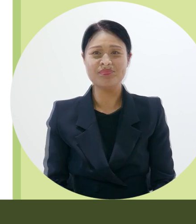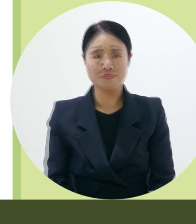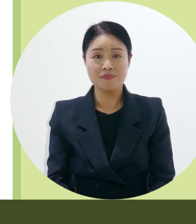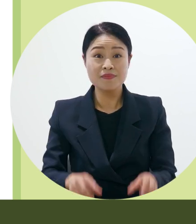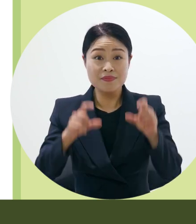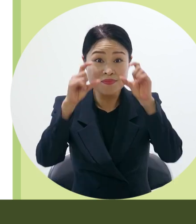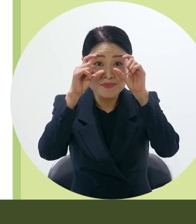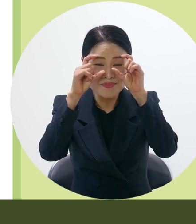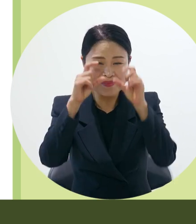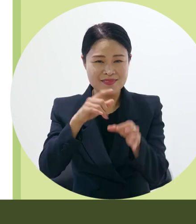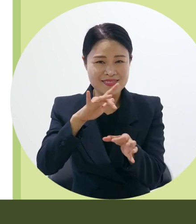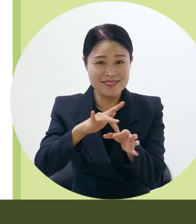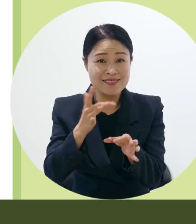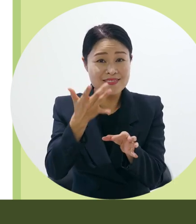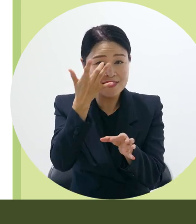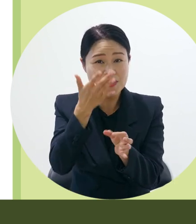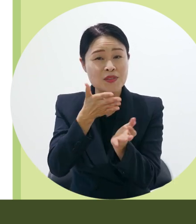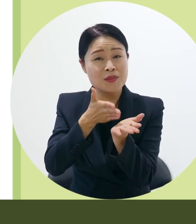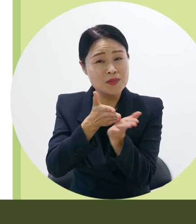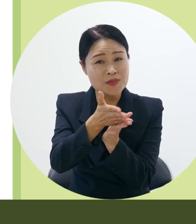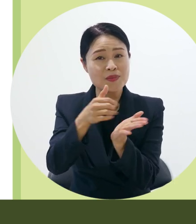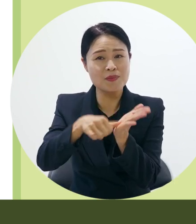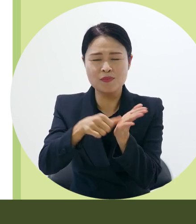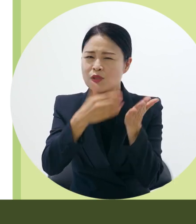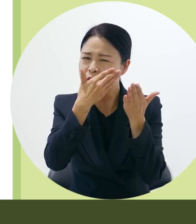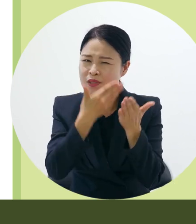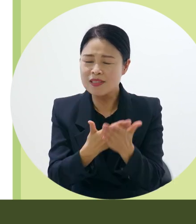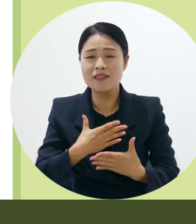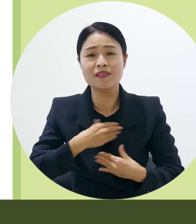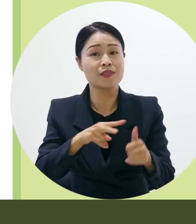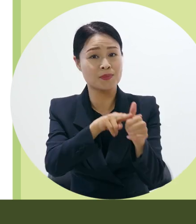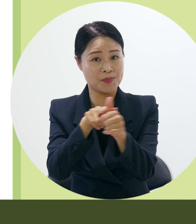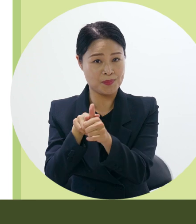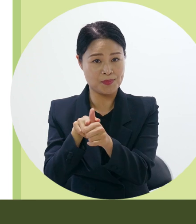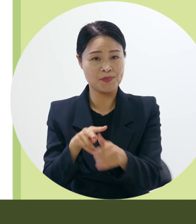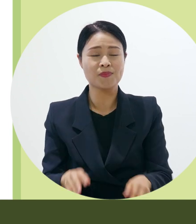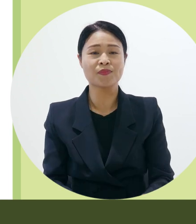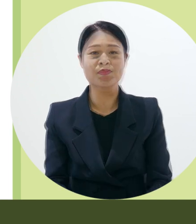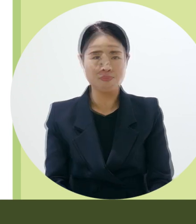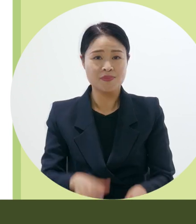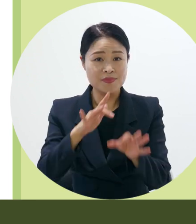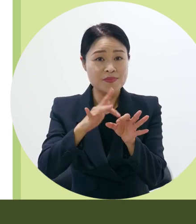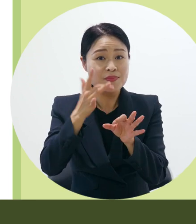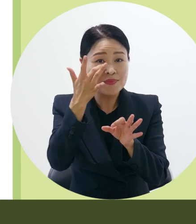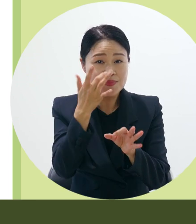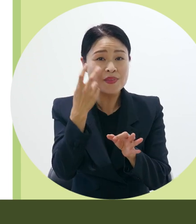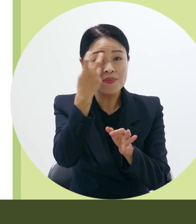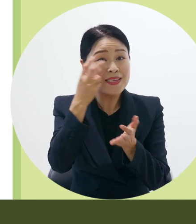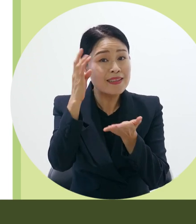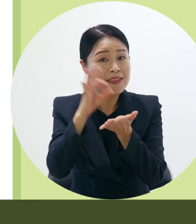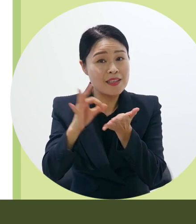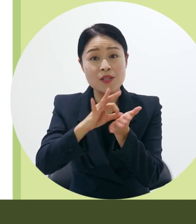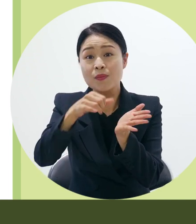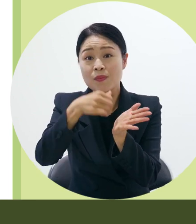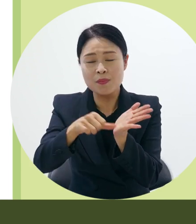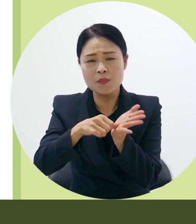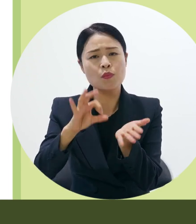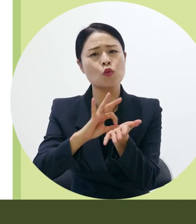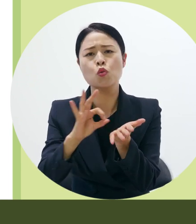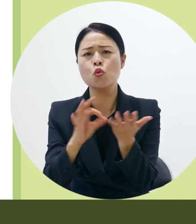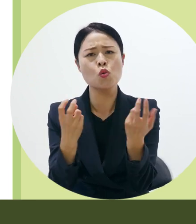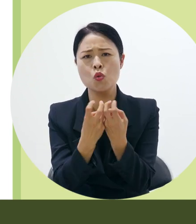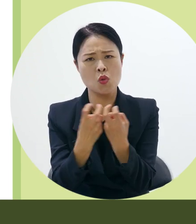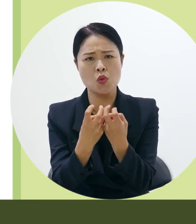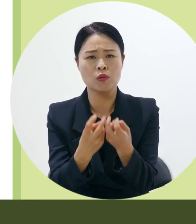다음은 콘택트 렌즈 관리용품의 주요 안전정보입니다. 콘택트 렌즈 관리용품은